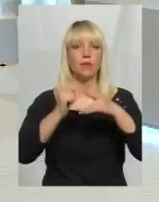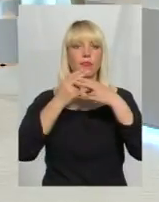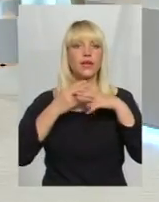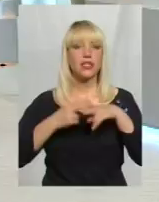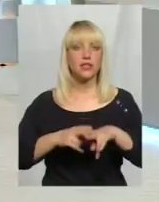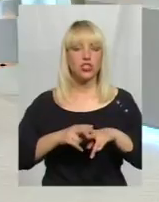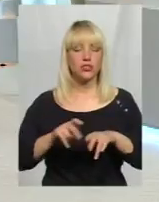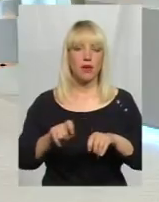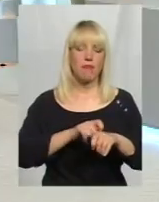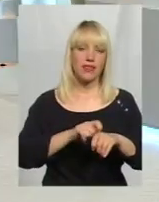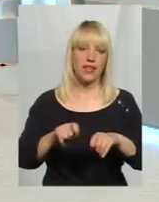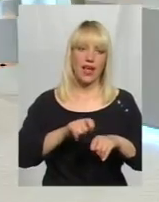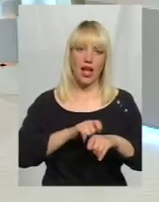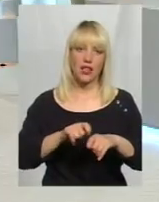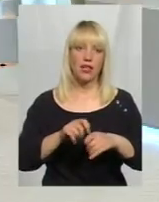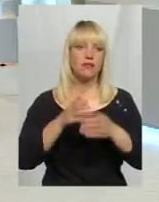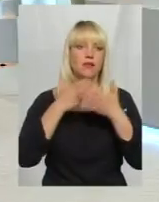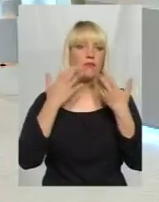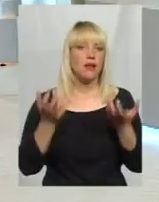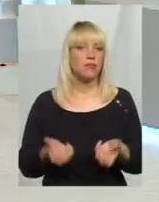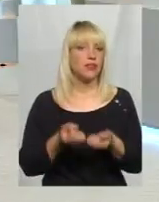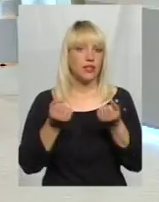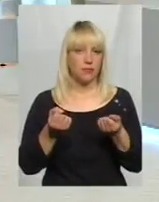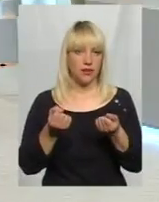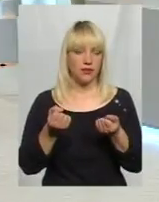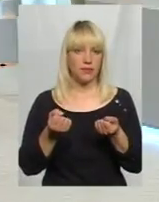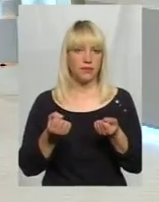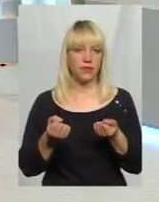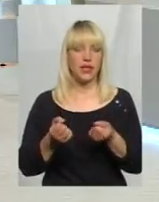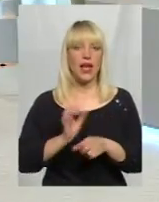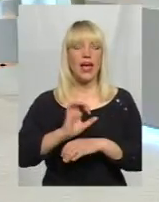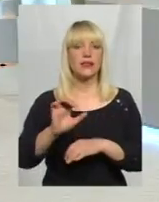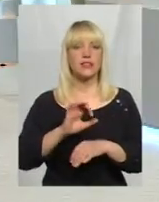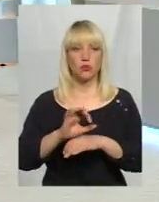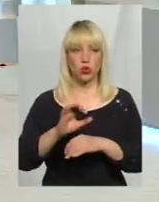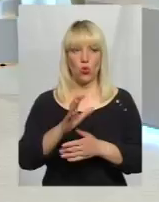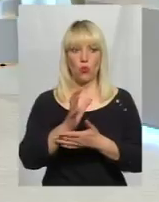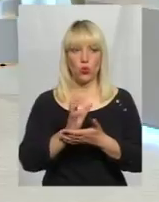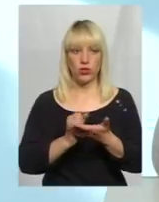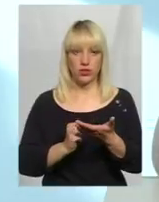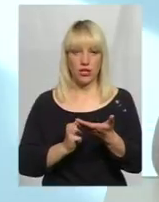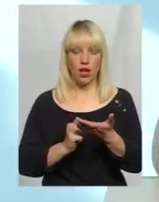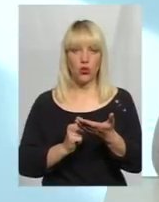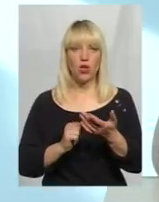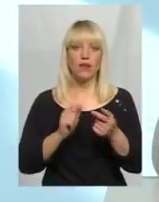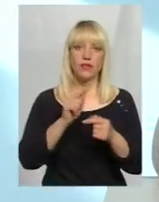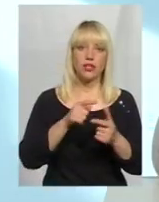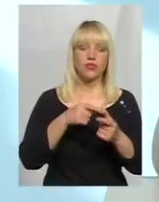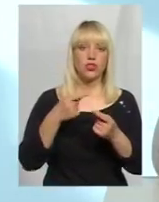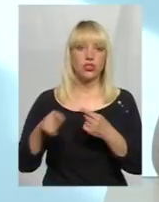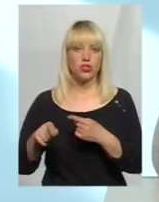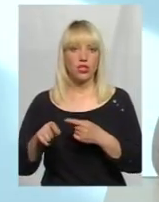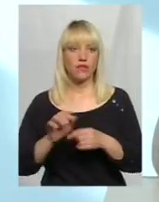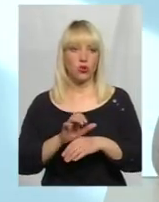і матеріальну, це дуже важливо, немає підтримки експортного якогось потенціалу тих чи інших виробників. В